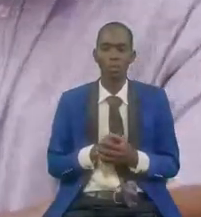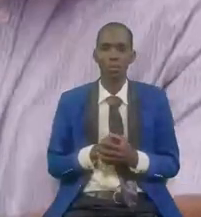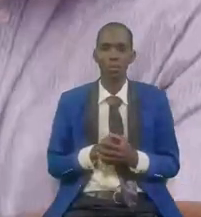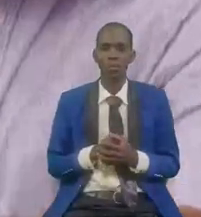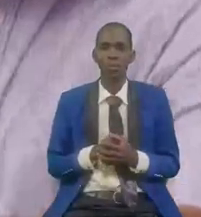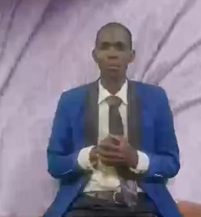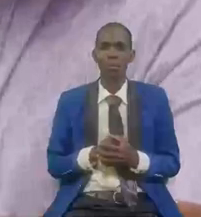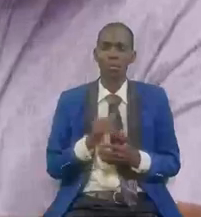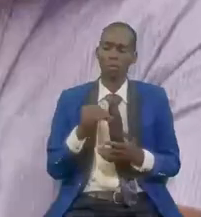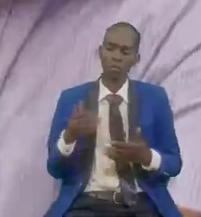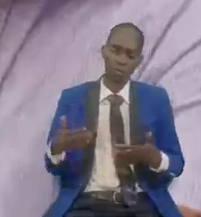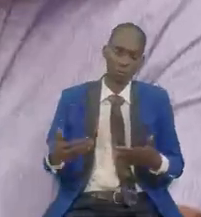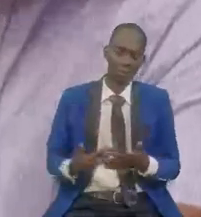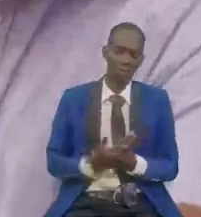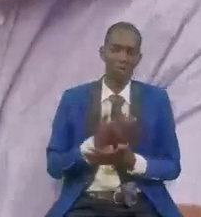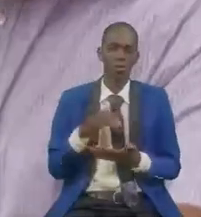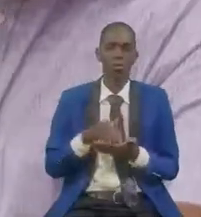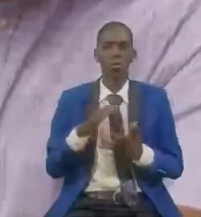Vous connaissez votre vie.